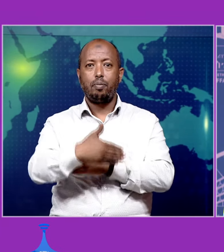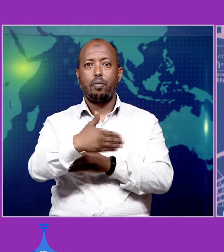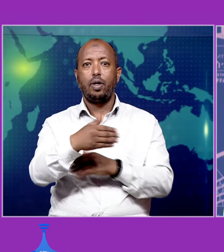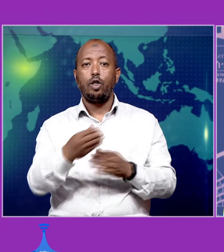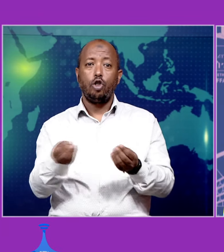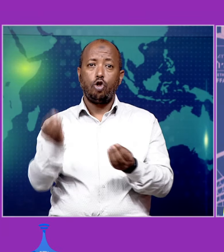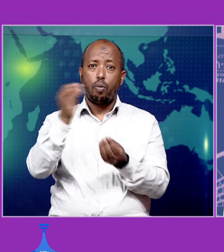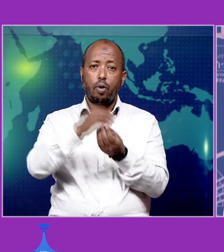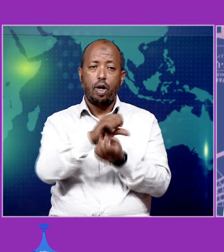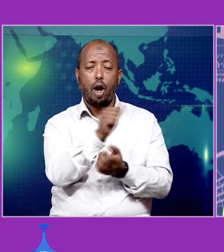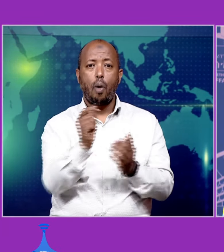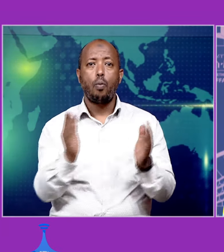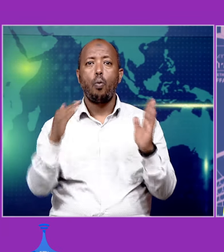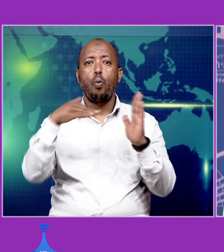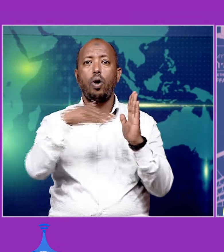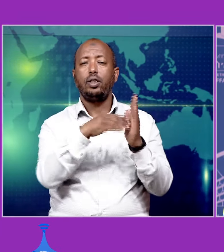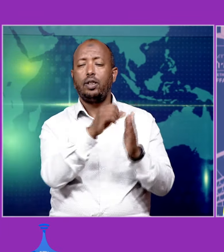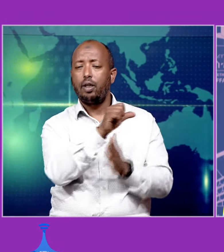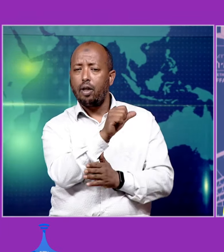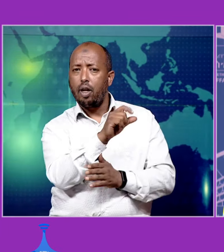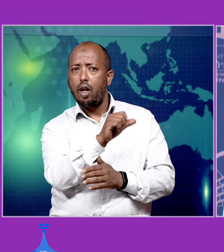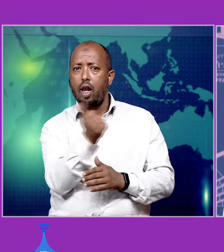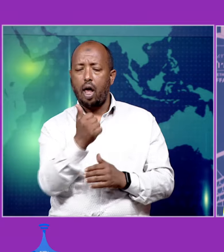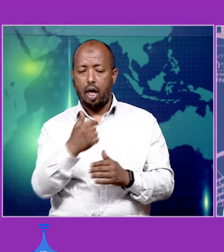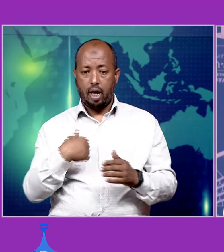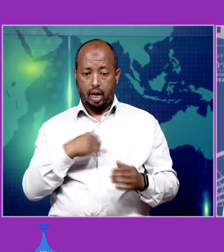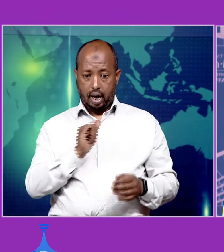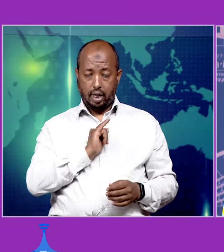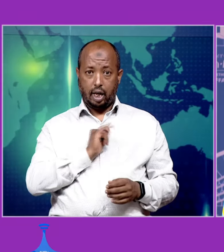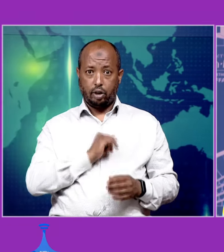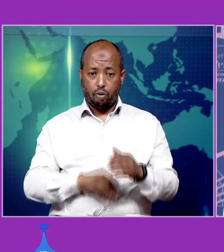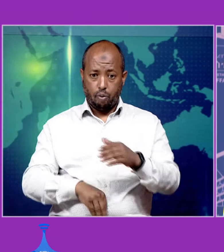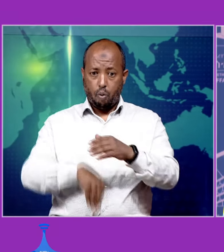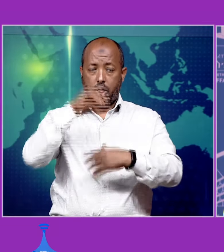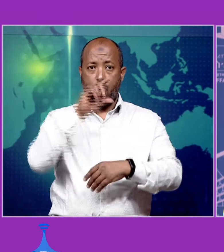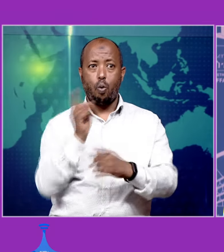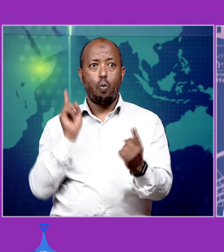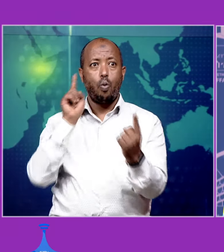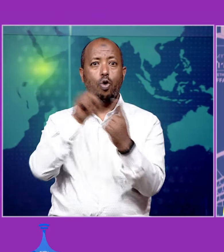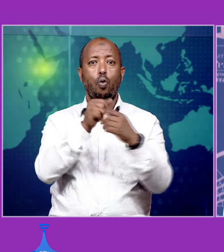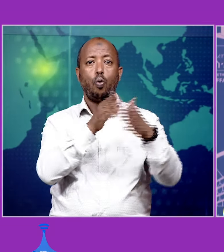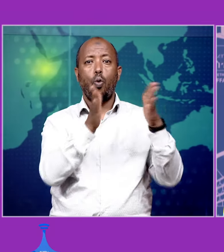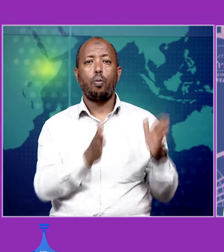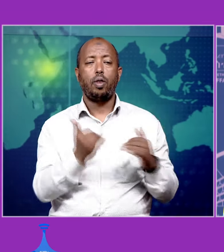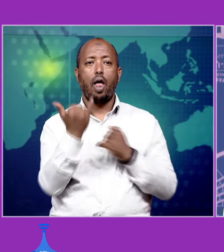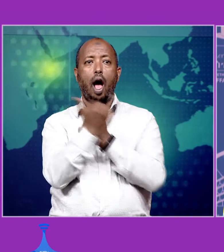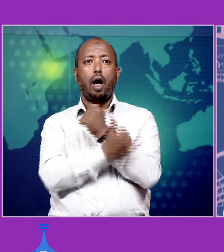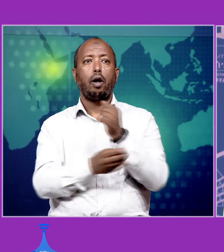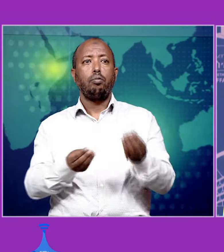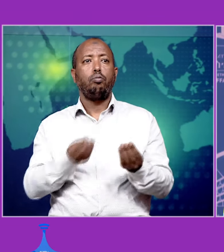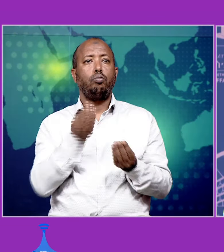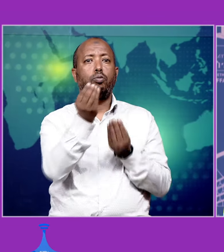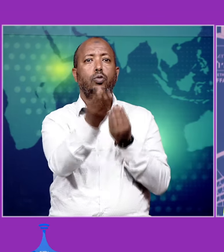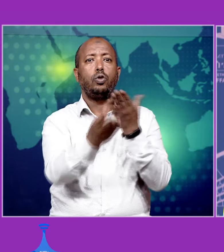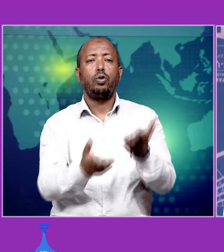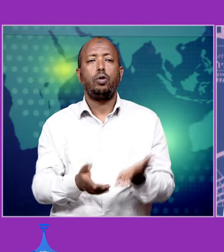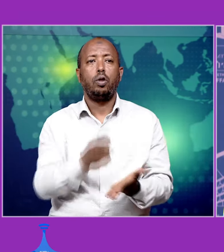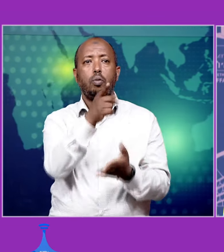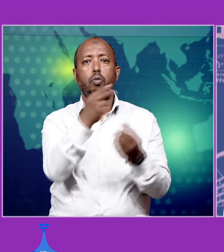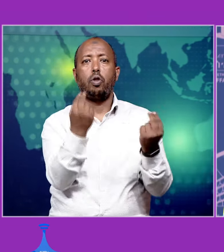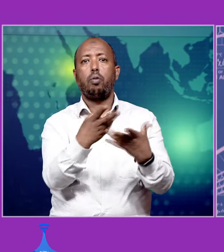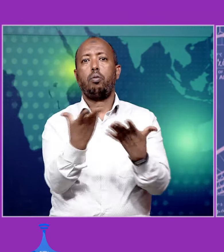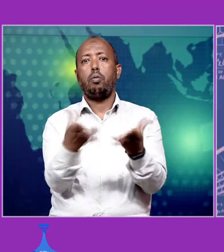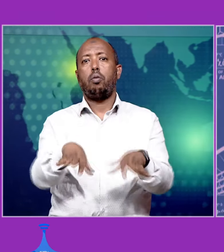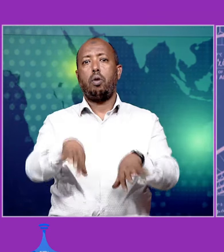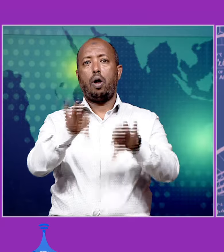ወንዞቻችን ኃይል እንዲያመነጩ ከኛ አልፈው ሌሎች ጎረቤቶቻችን እንዲተርፉ ለማድረግ እየተሰራ